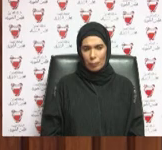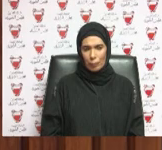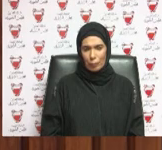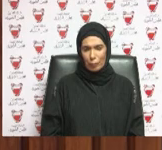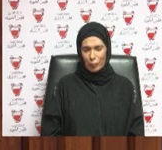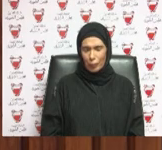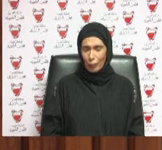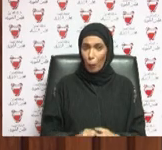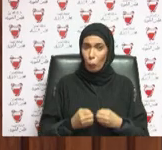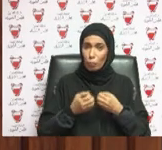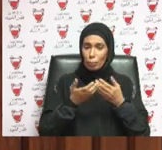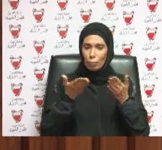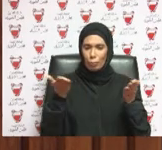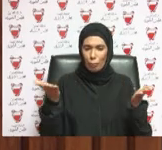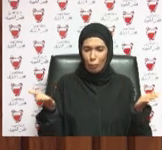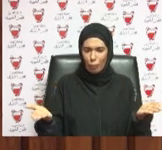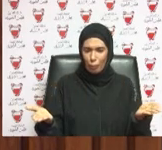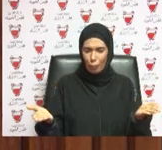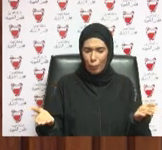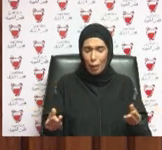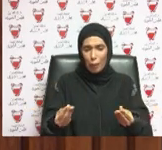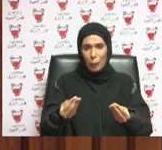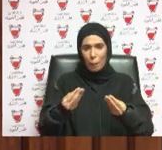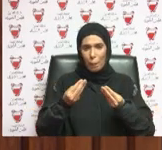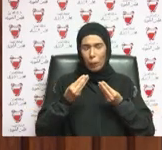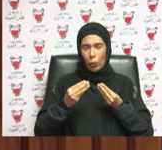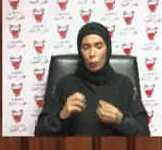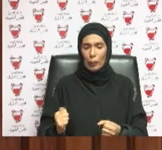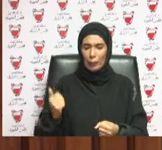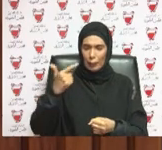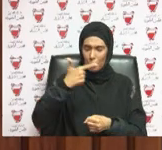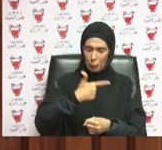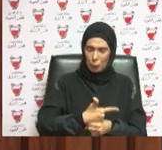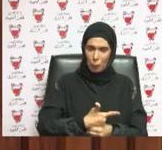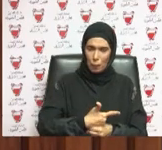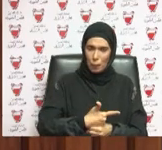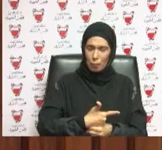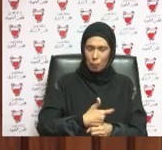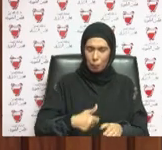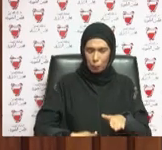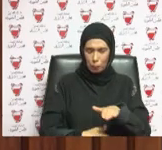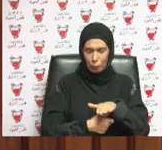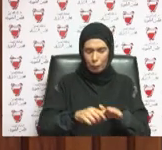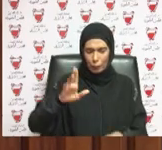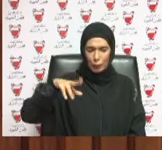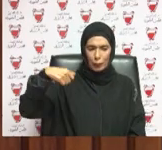واستبشرنا أيضا بتسلم سمو ولي العهد رئاسة الوزراء،